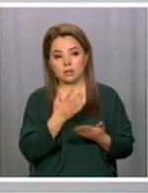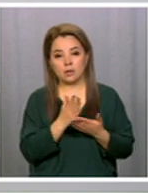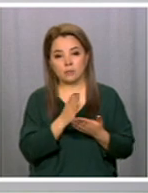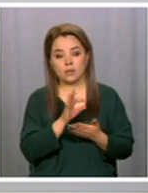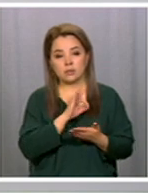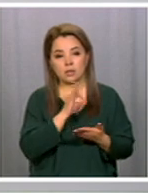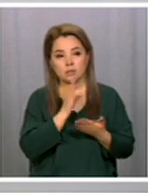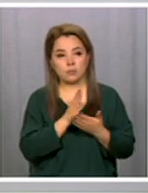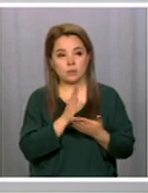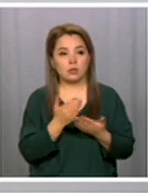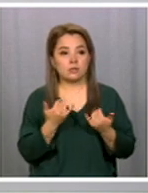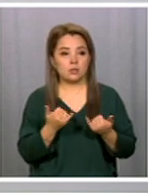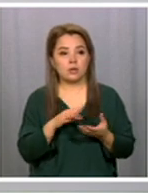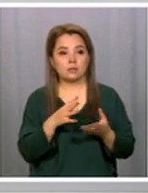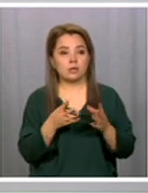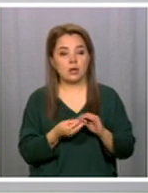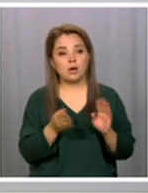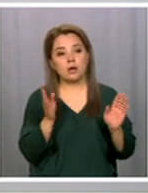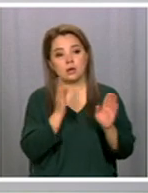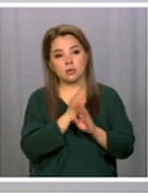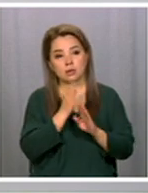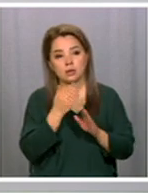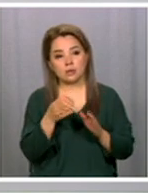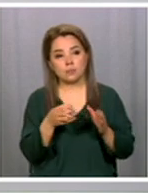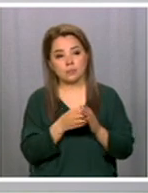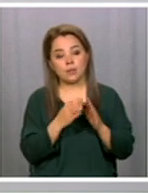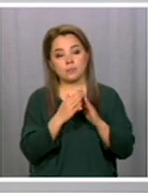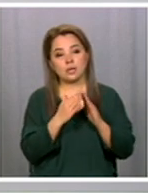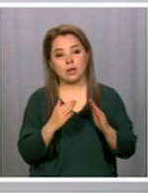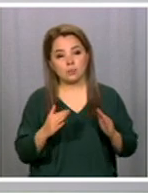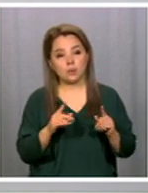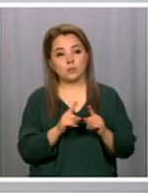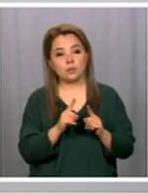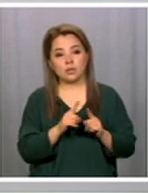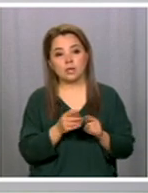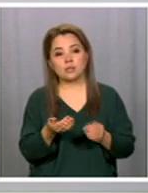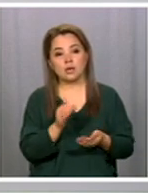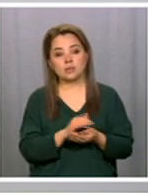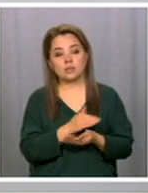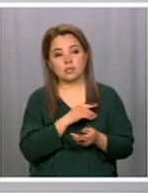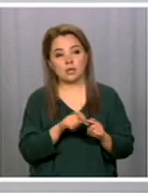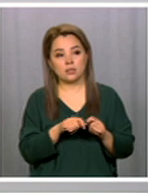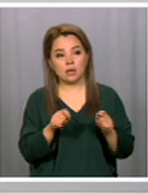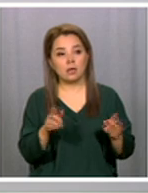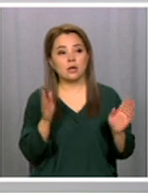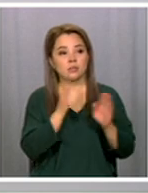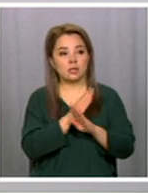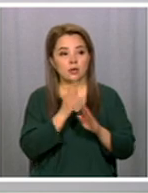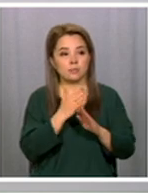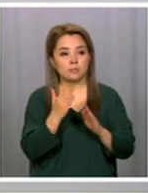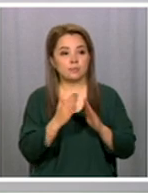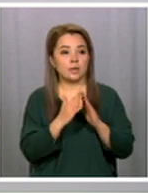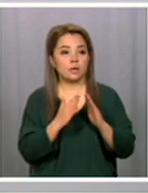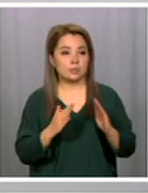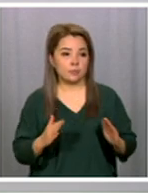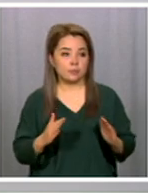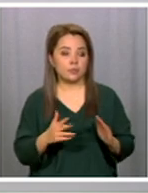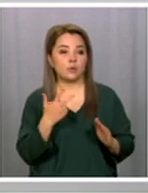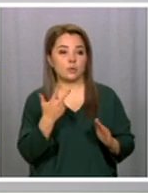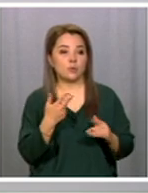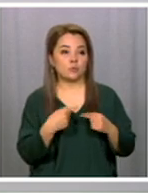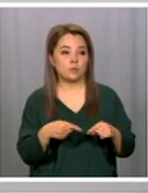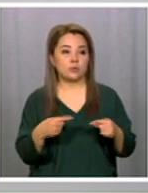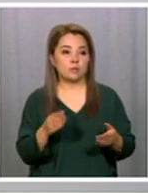балалар, жалпы экологиялық пирамидалармен таныссақ. Экологиялық пирамидалардың үш түрі